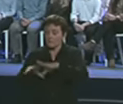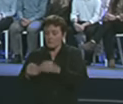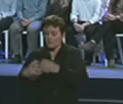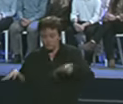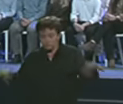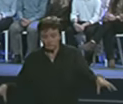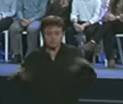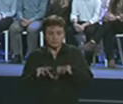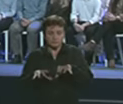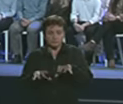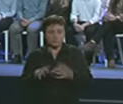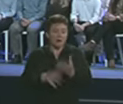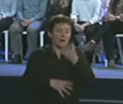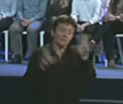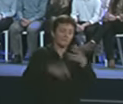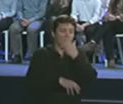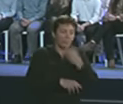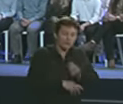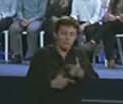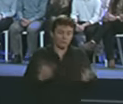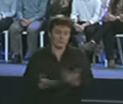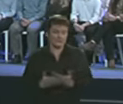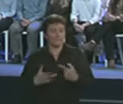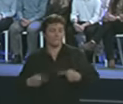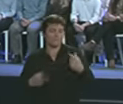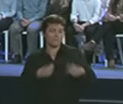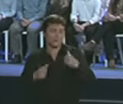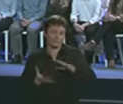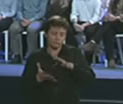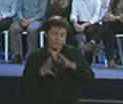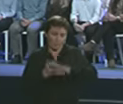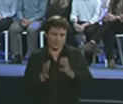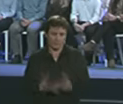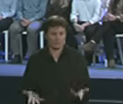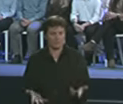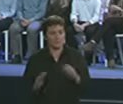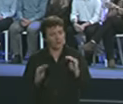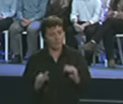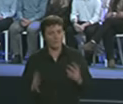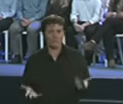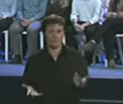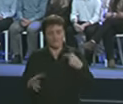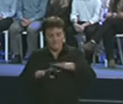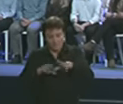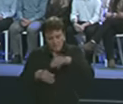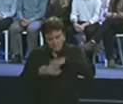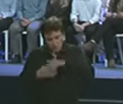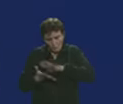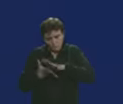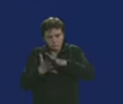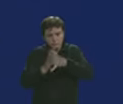enfants, il y a la complexité de la vie moderne. Mais ce n'est pas parce que la composition de la famille a